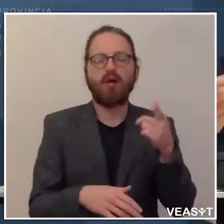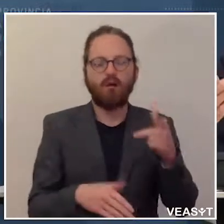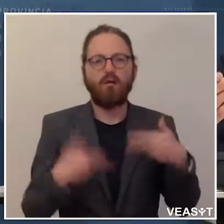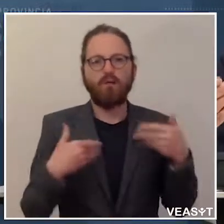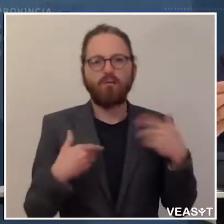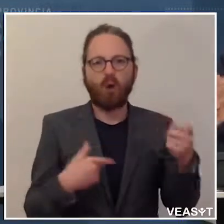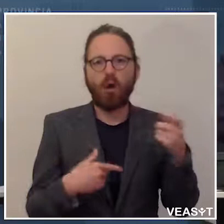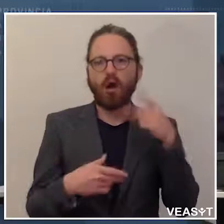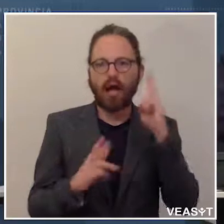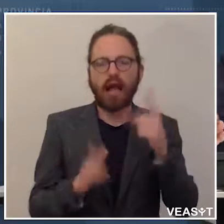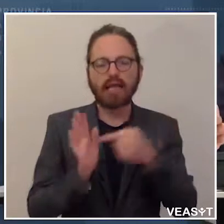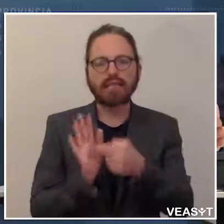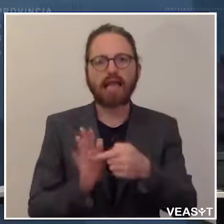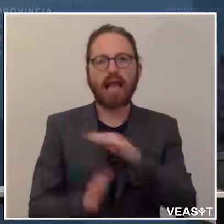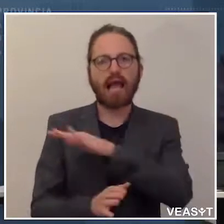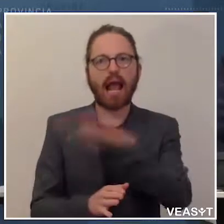mi